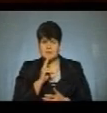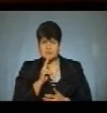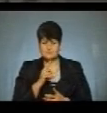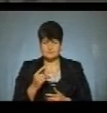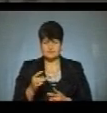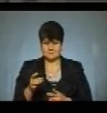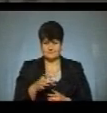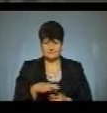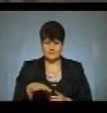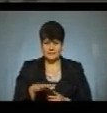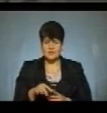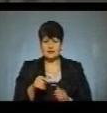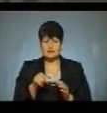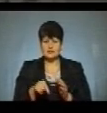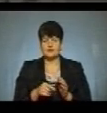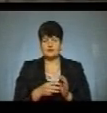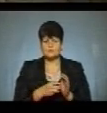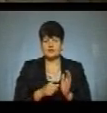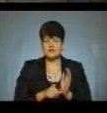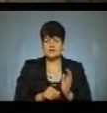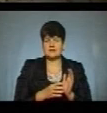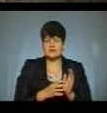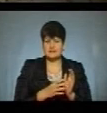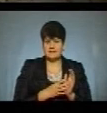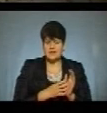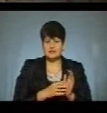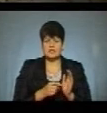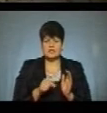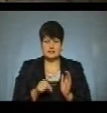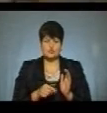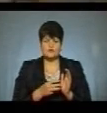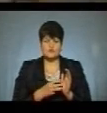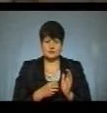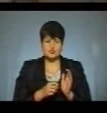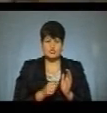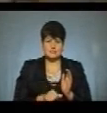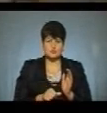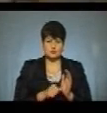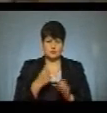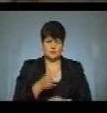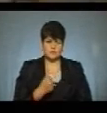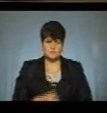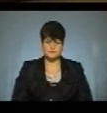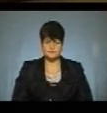– 1869 та 1876 років.